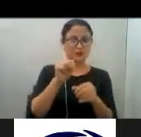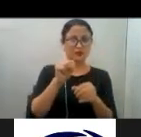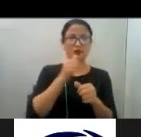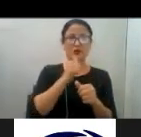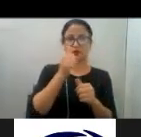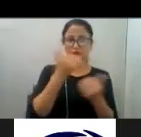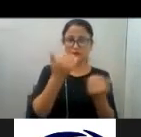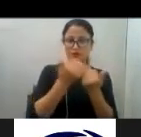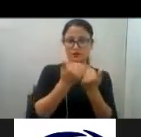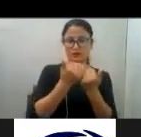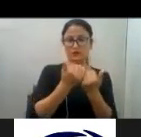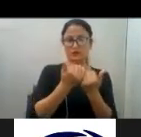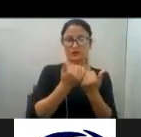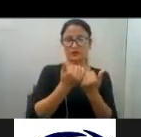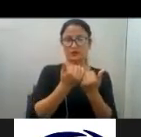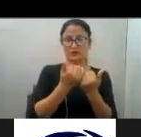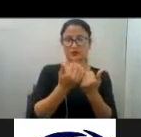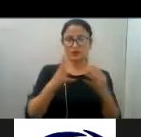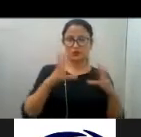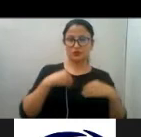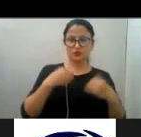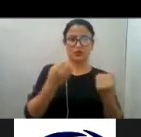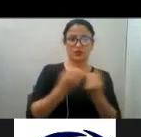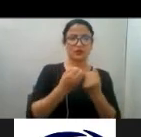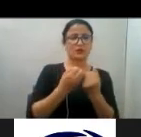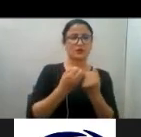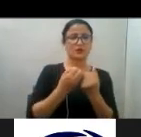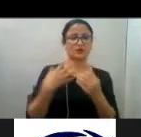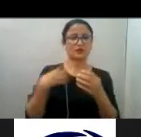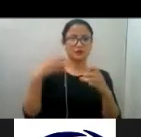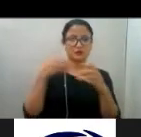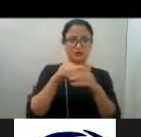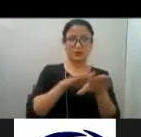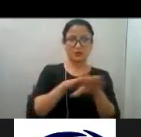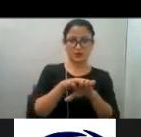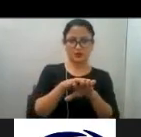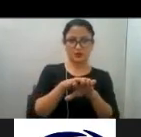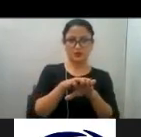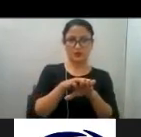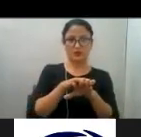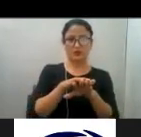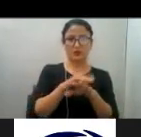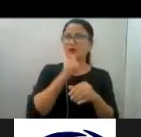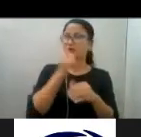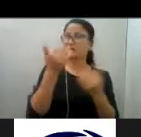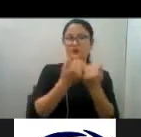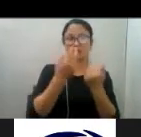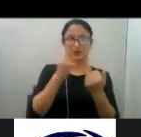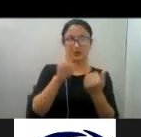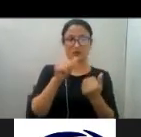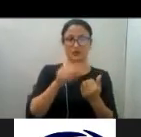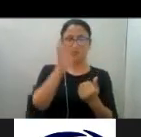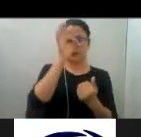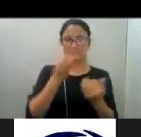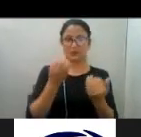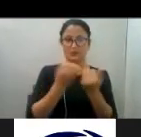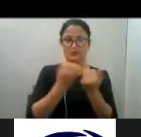दिन स्वीकार गर्ने सहभागीहरूलाई अन्तर्वार्ता गरेका थियौँ यो चाहिँ विशेष गरी